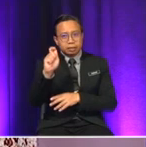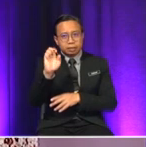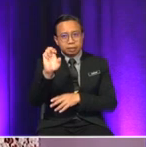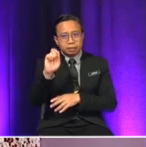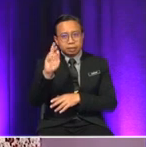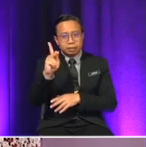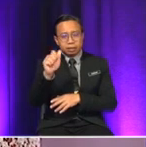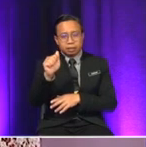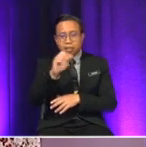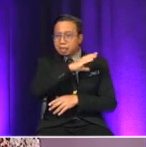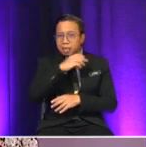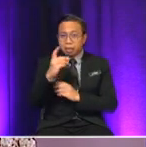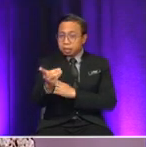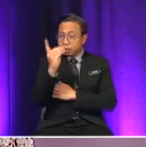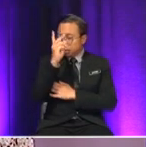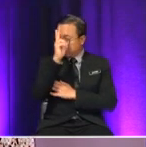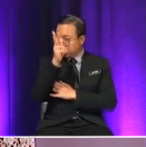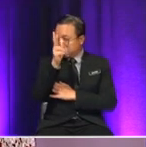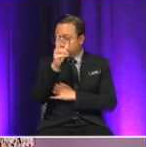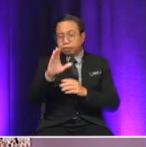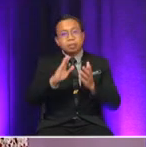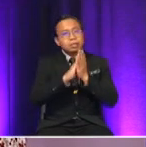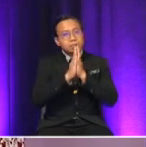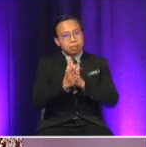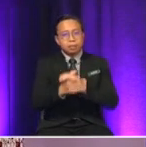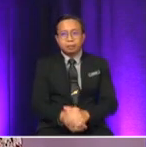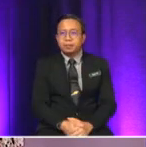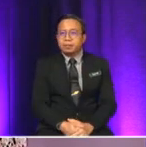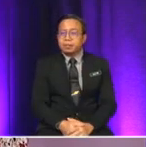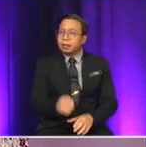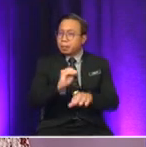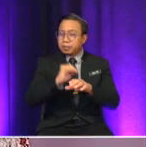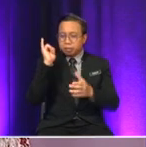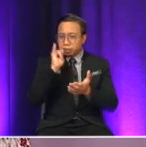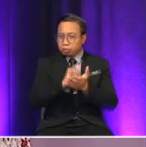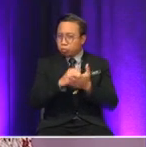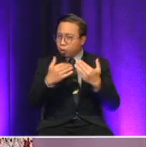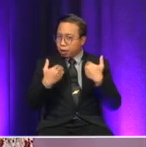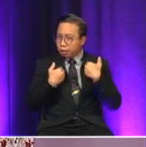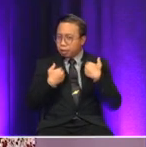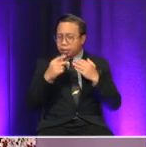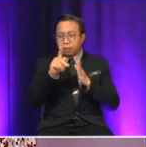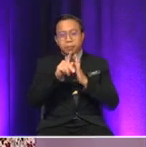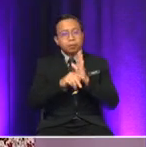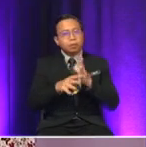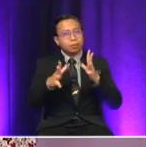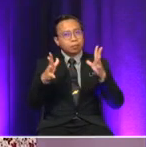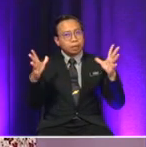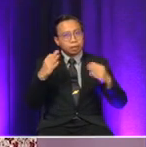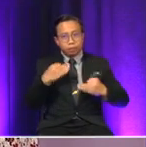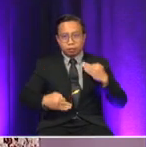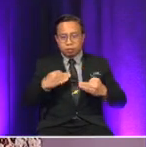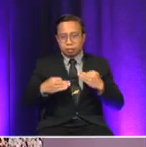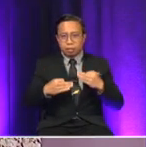juga daya kreatif kanak-kanak sahaja yang berlaku. Pada masa itu juga, berlaku juga perkembangan fizikal